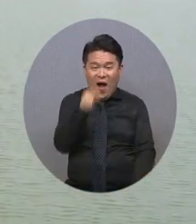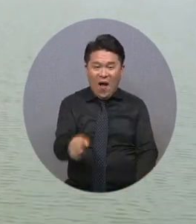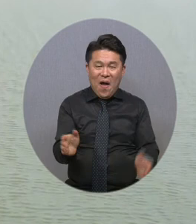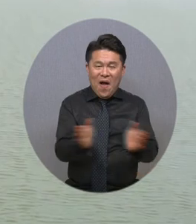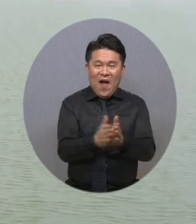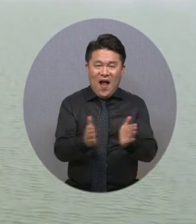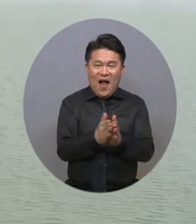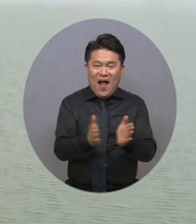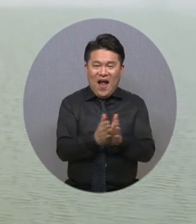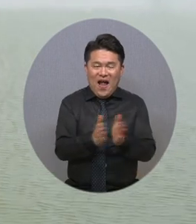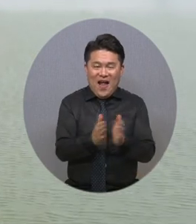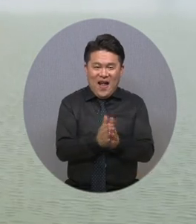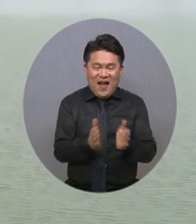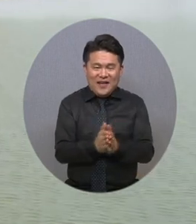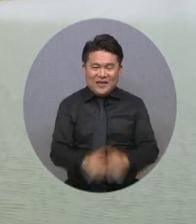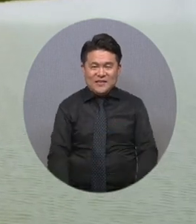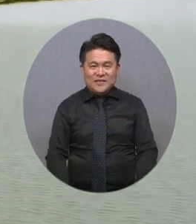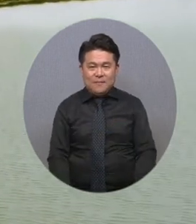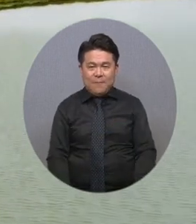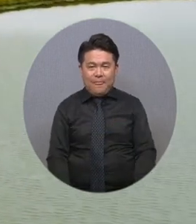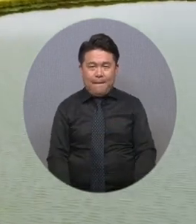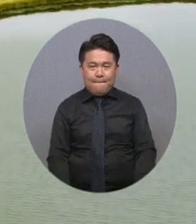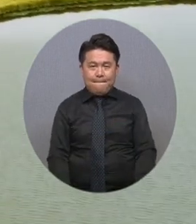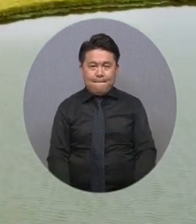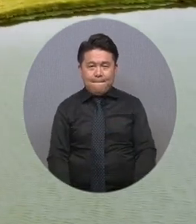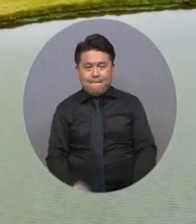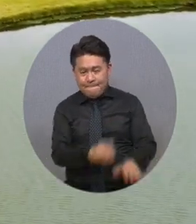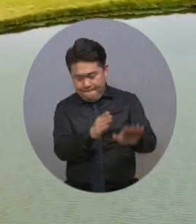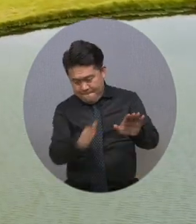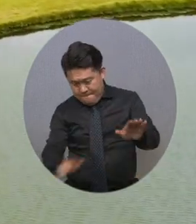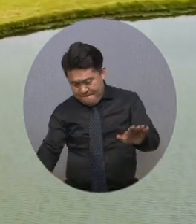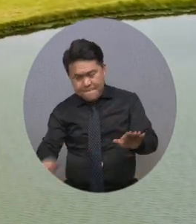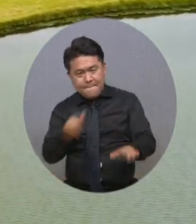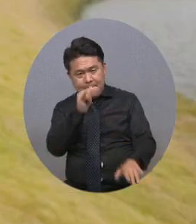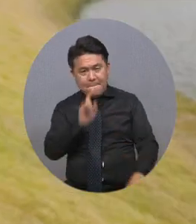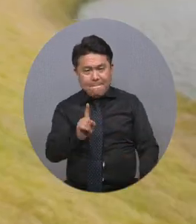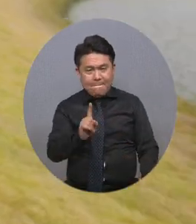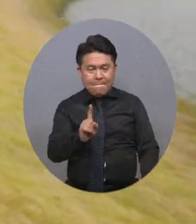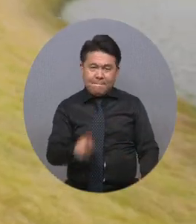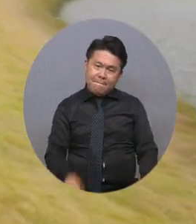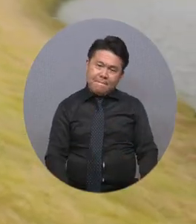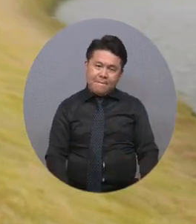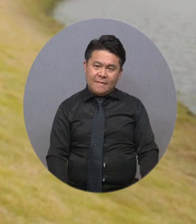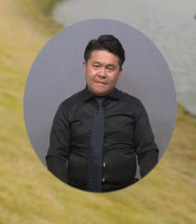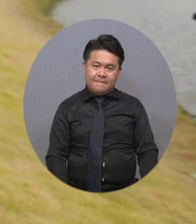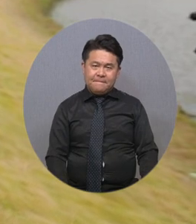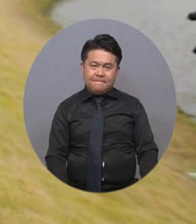대박 대박 근데 러프가 좀 깊다 언니 여기 몇 미터일까 어, 찍어야 용... 돼